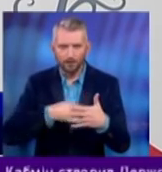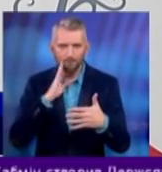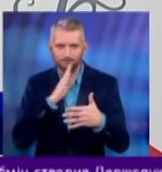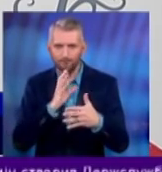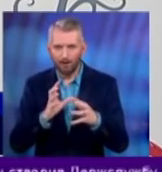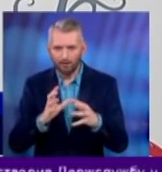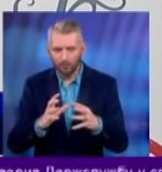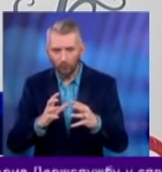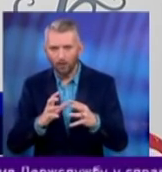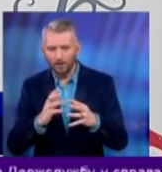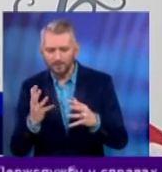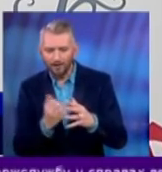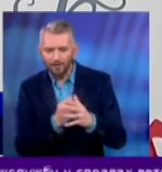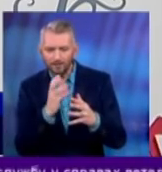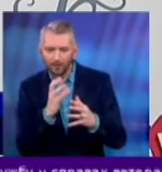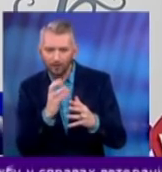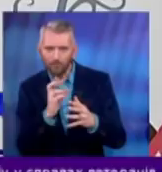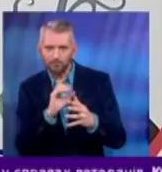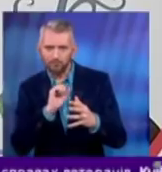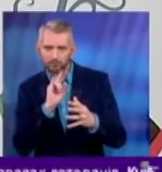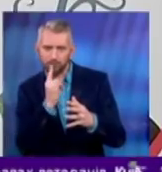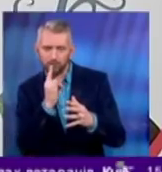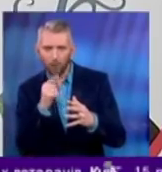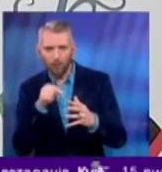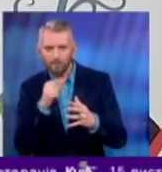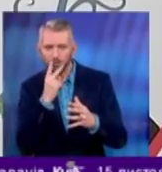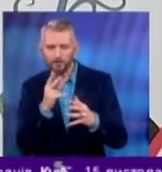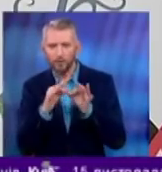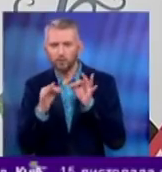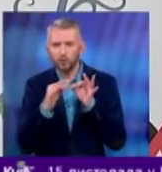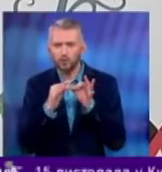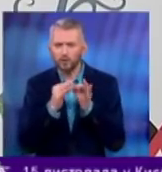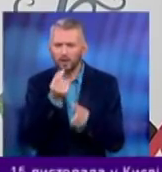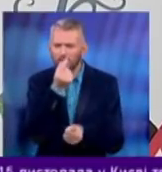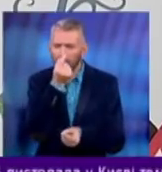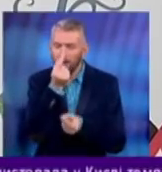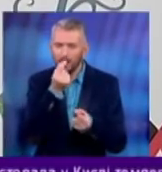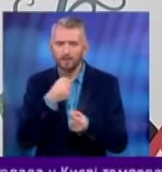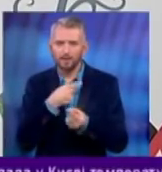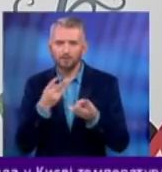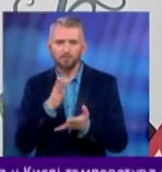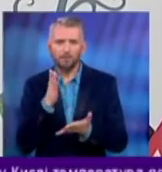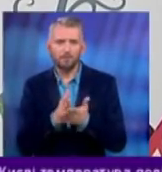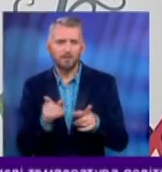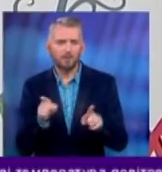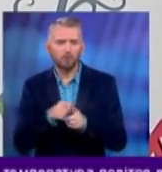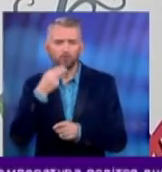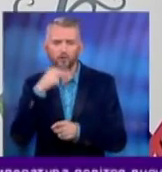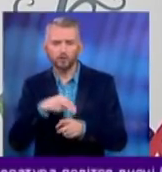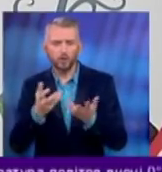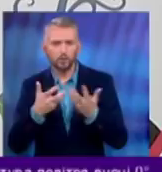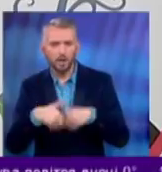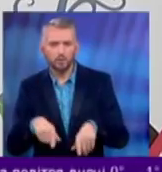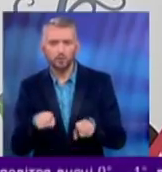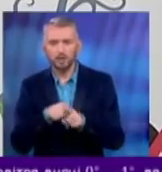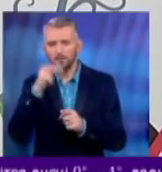того плодика, подивитися судини плодика. Тонюсінький сосуд, мікроскопічний. Нам треба мати таку досконалу техніку і